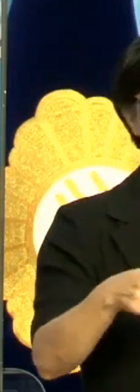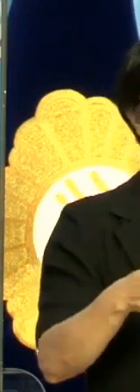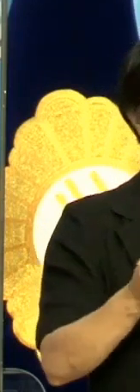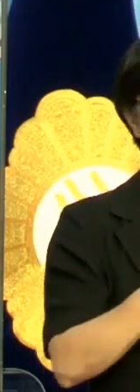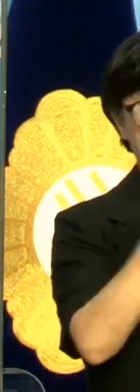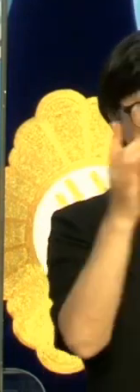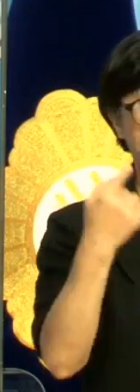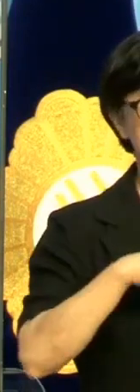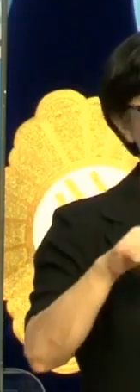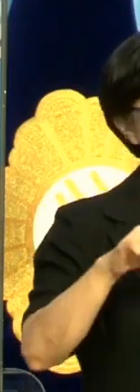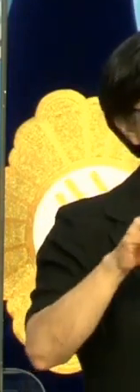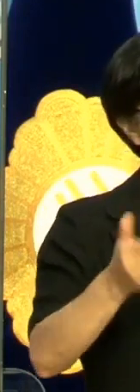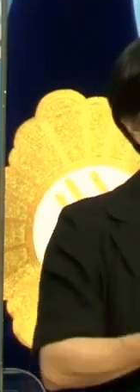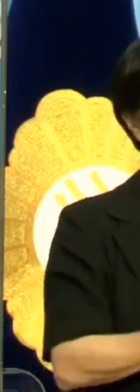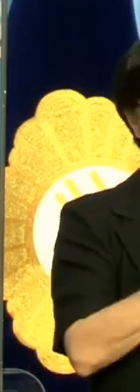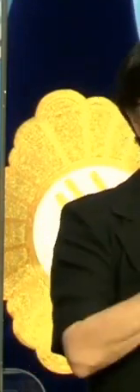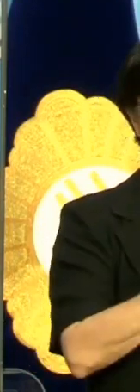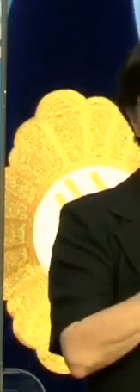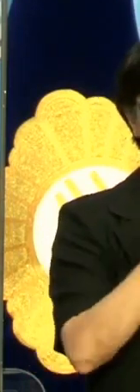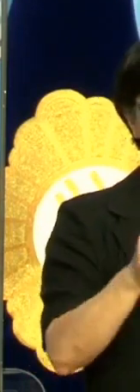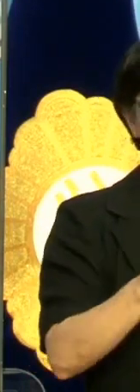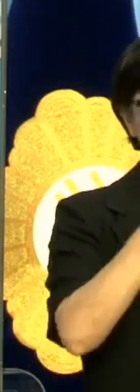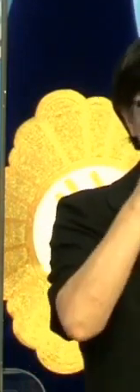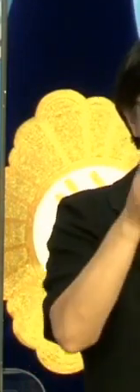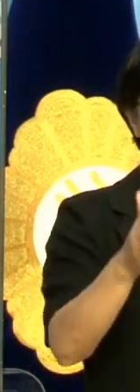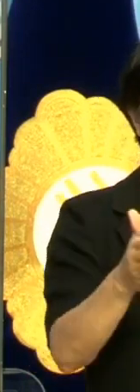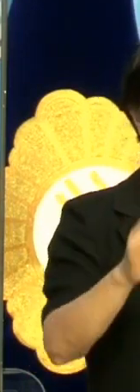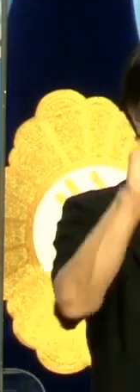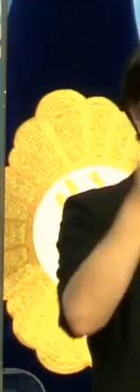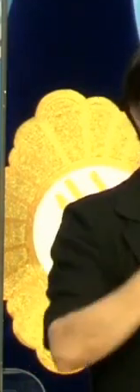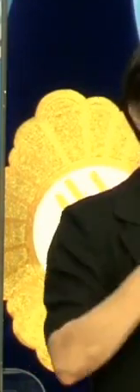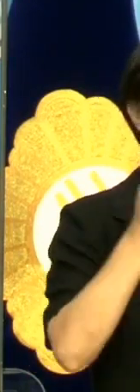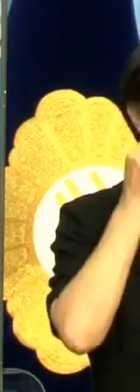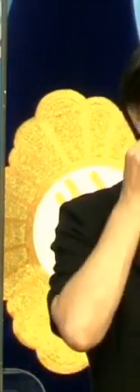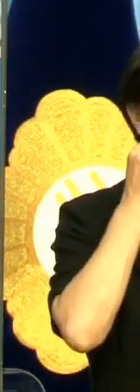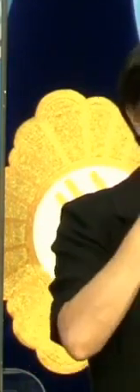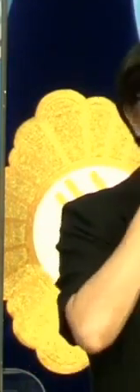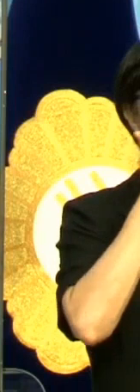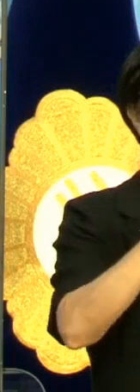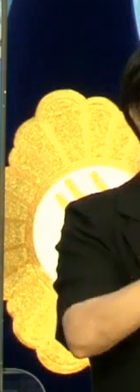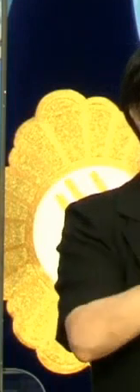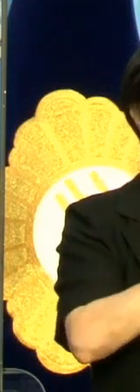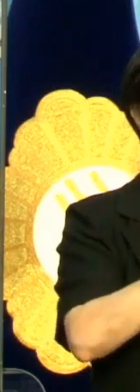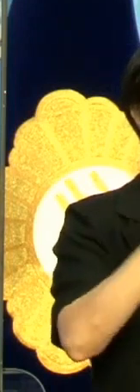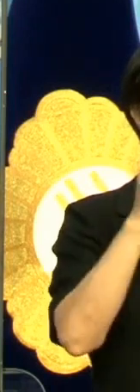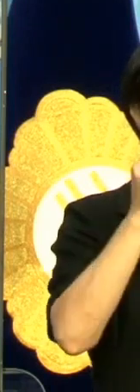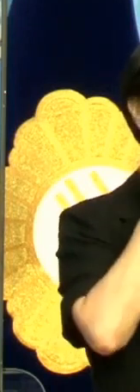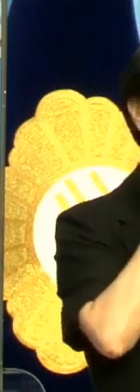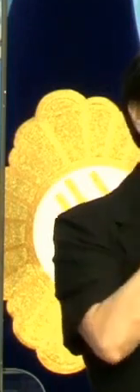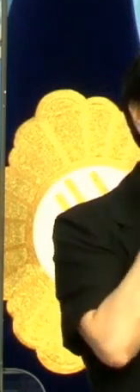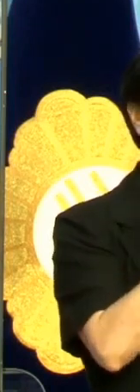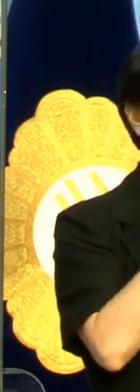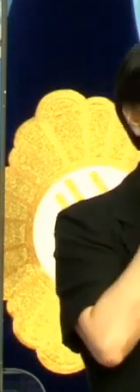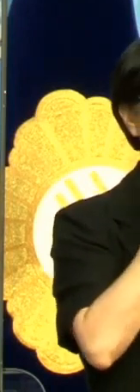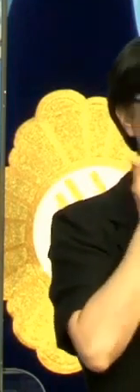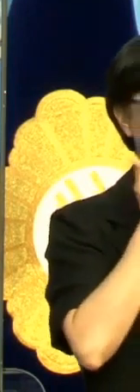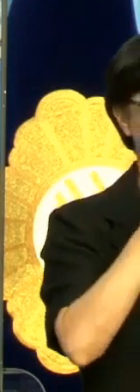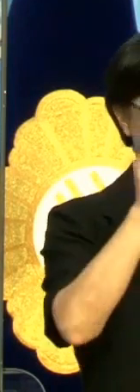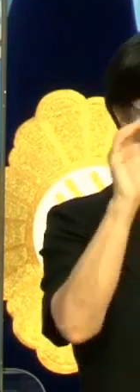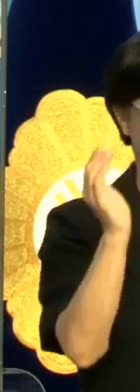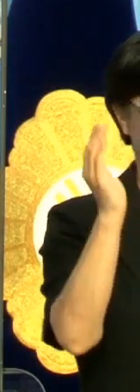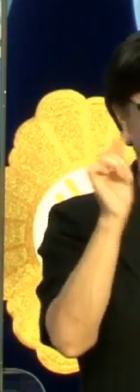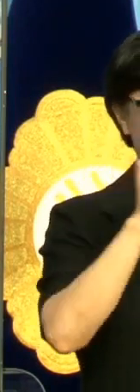그 밖의 부득이한 사유로 인하여 기간 내 귀 대하지 못할 때는 가능한 수단 가로 열고 전화 등 을 이용 소속